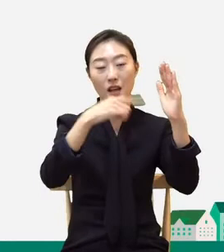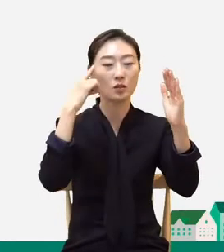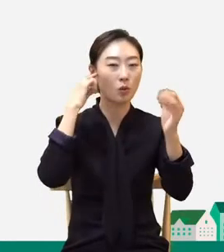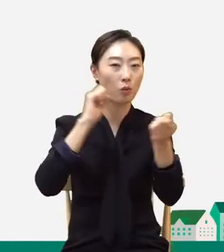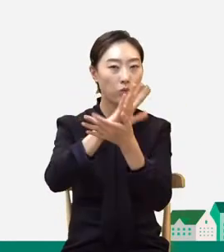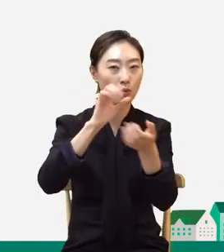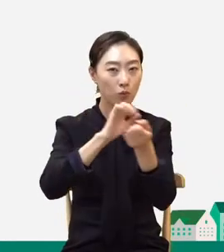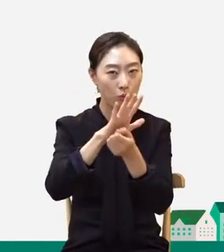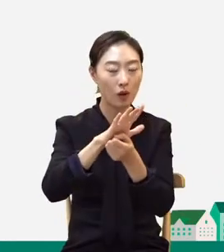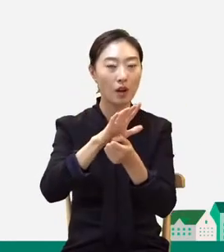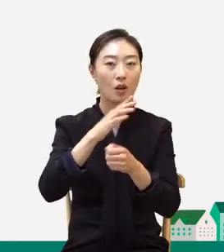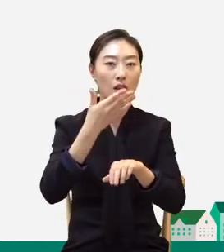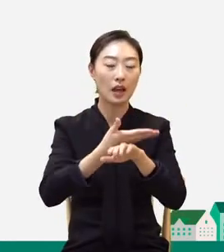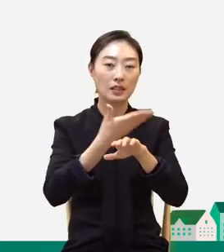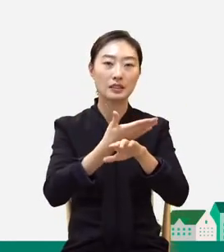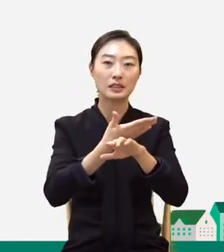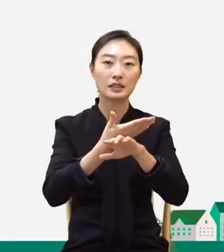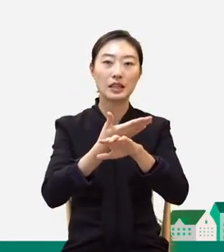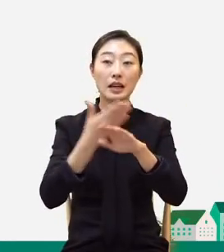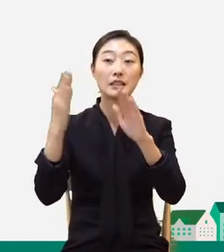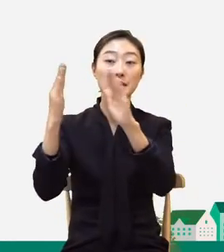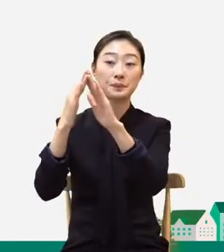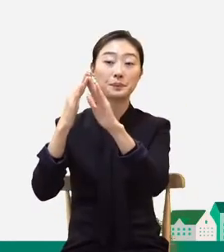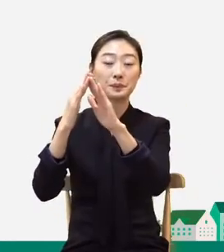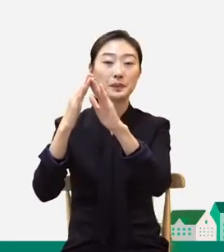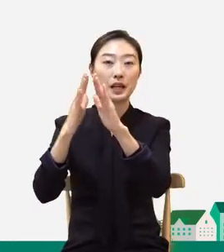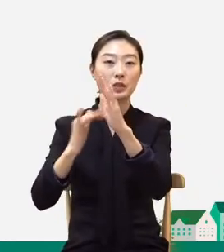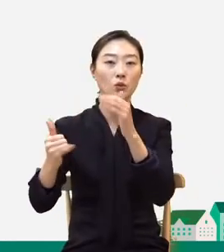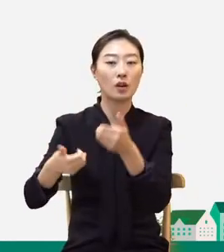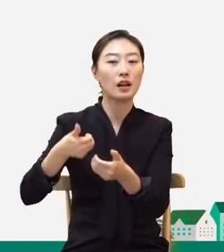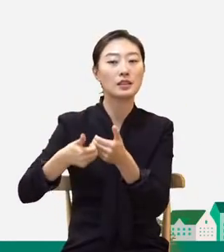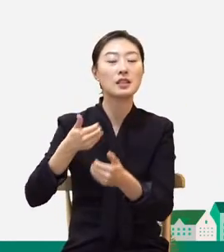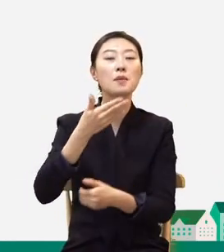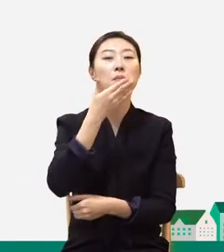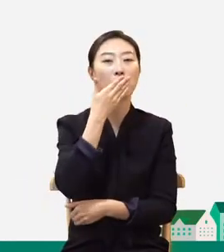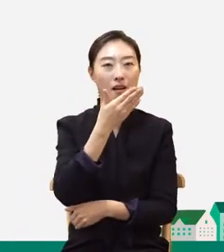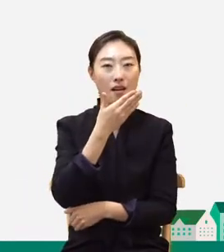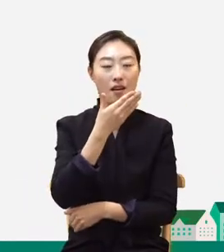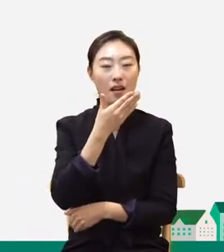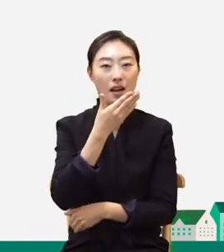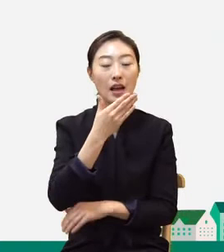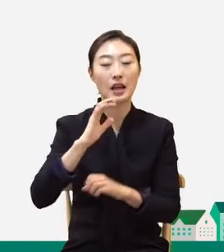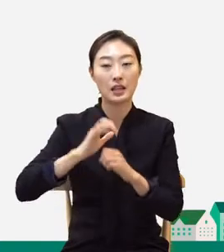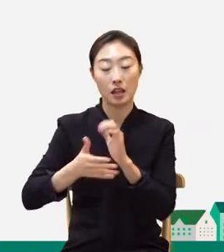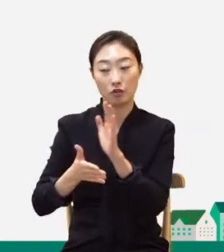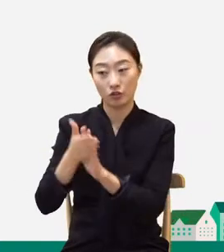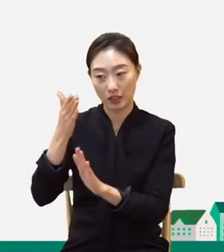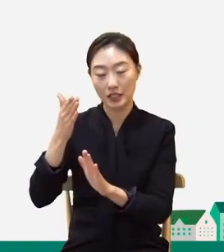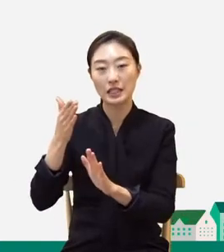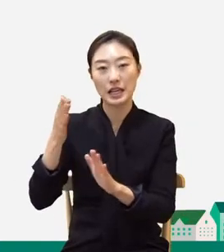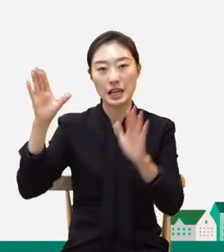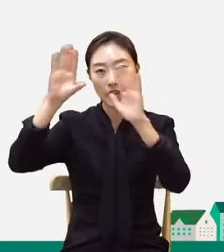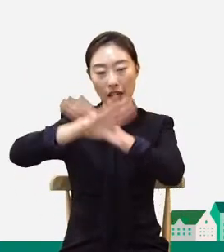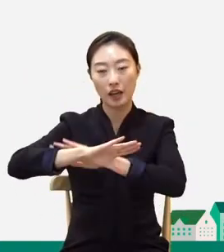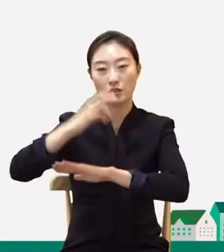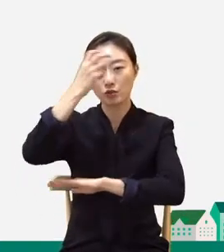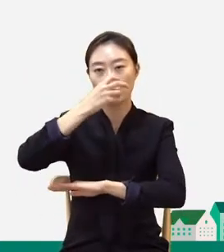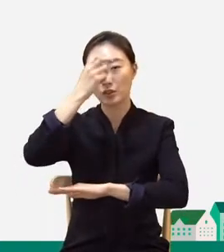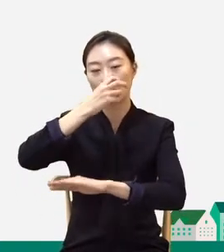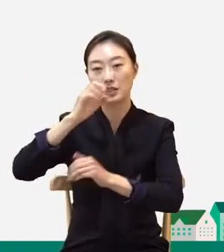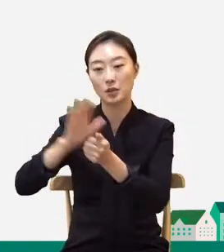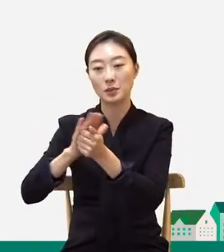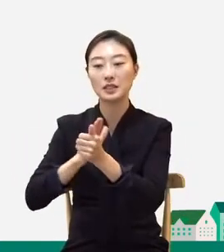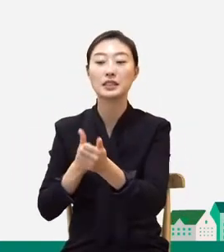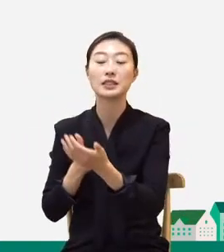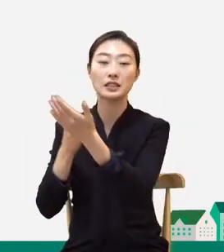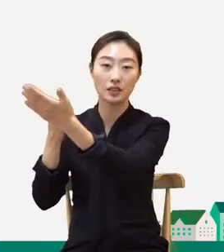이런 것들로 이제 다른 입주민과의 갈등 이런 부분들이 있었습니다. 그래서 대구시의 야간 순회 서비스를 신청해서 실제